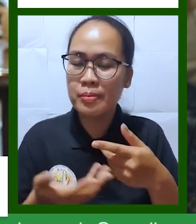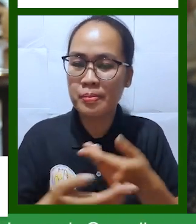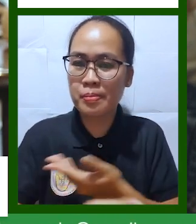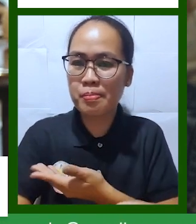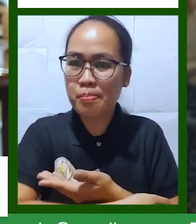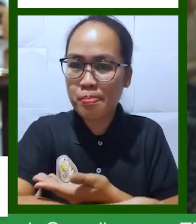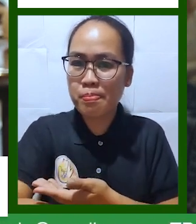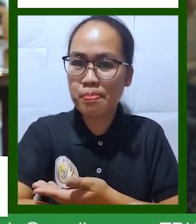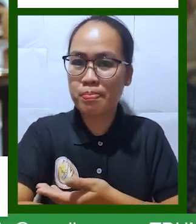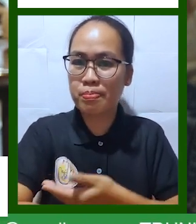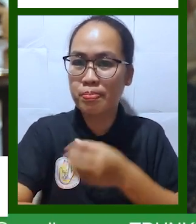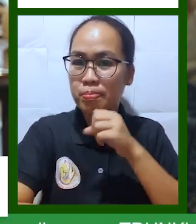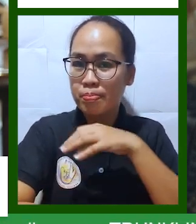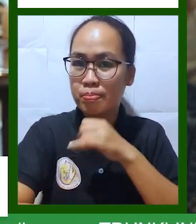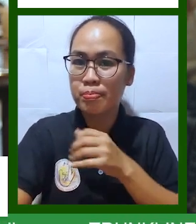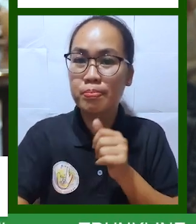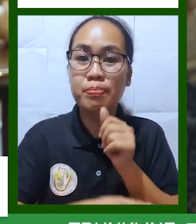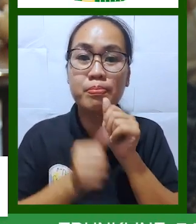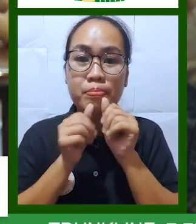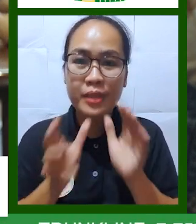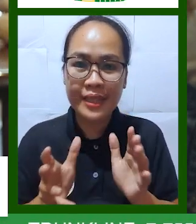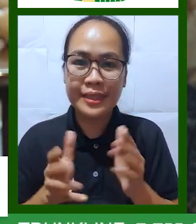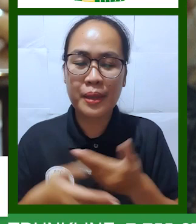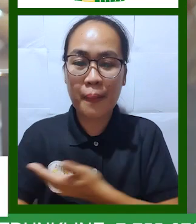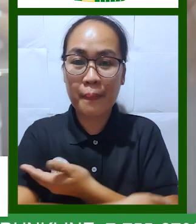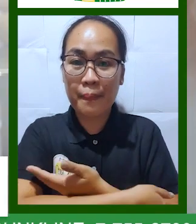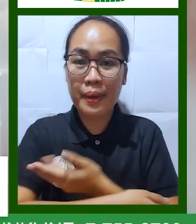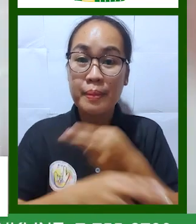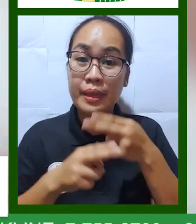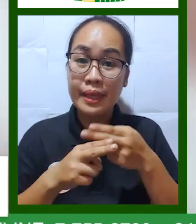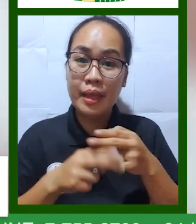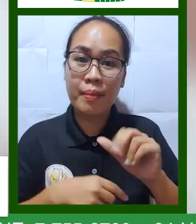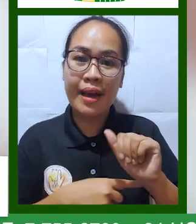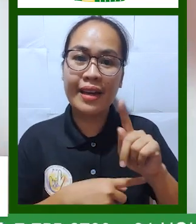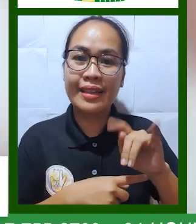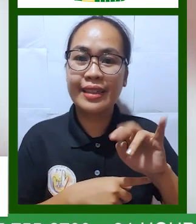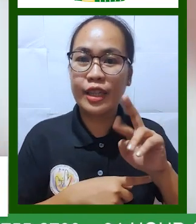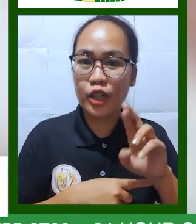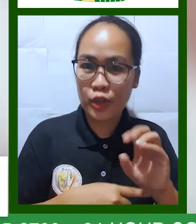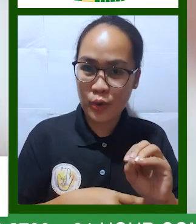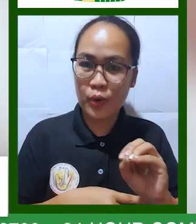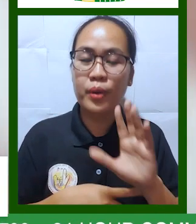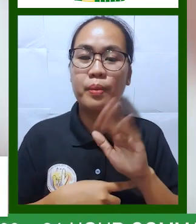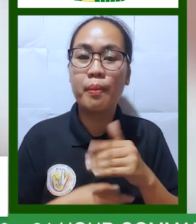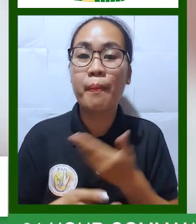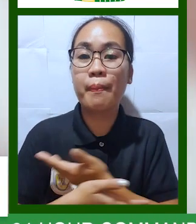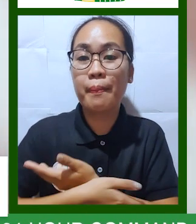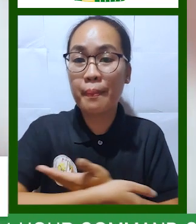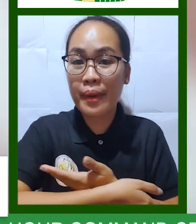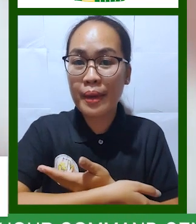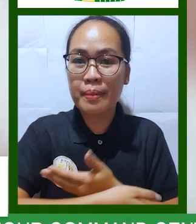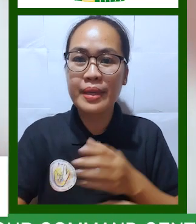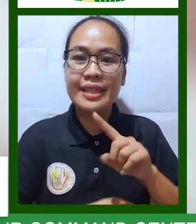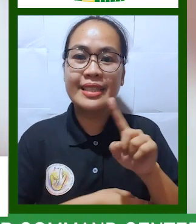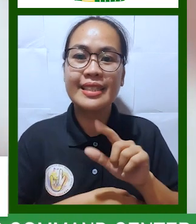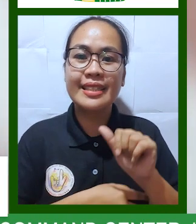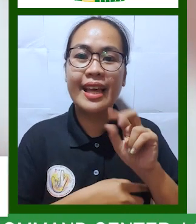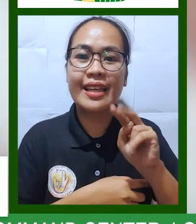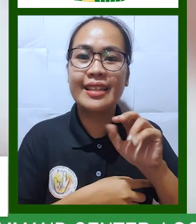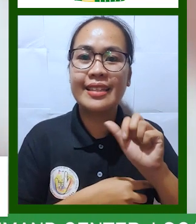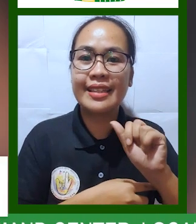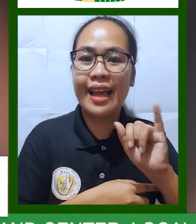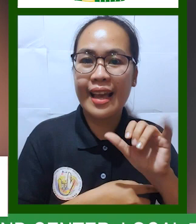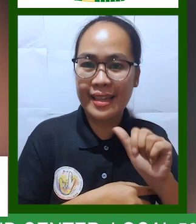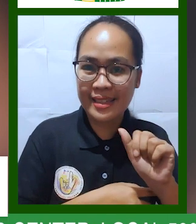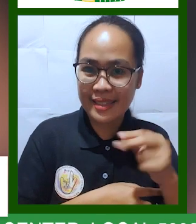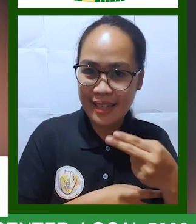binyag. At sila ay sina Baby Akira Franz at si Baby Zanaya Mati. So welcome to